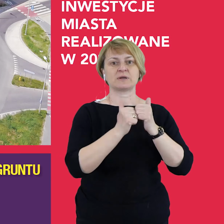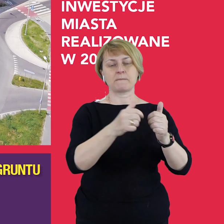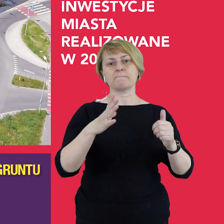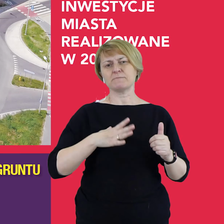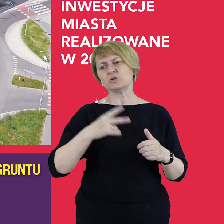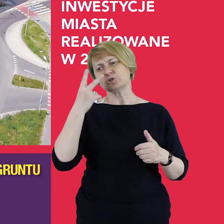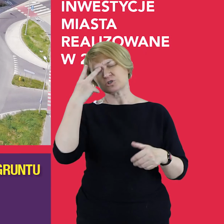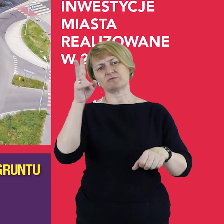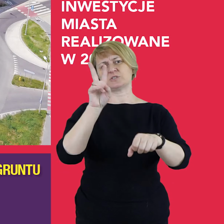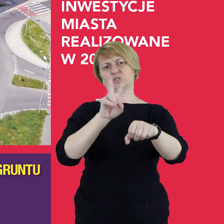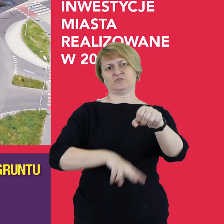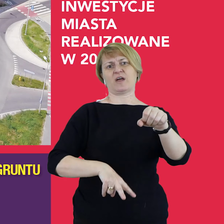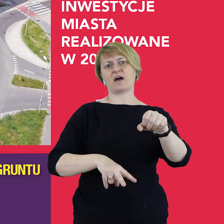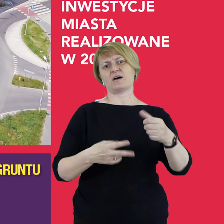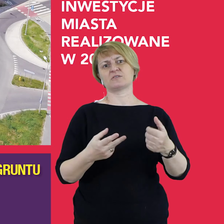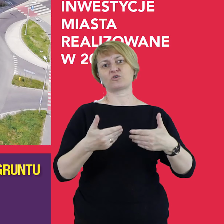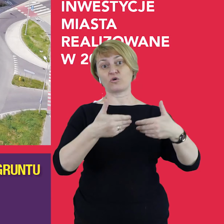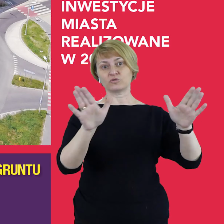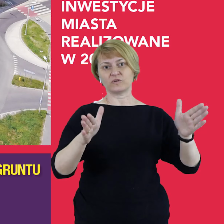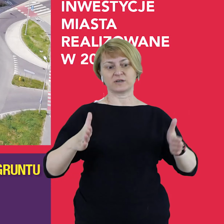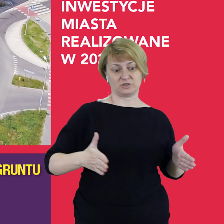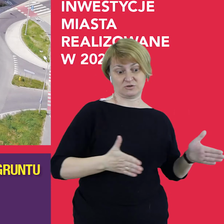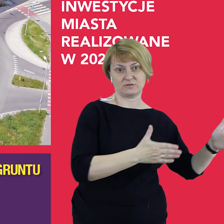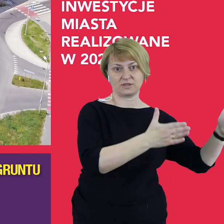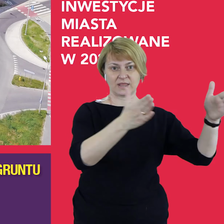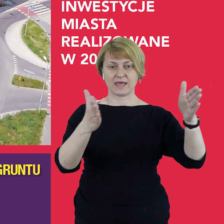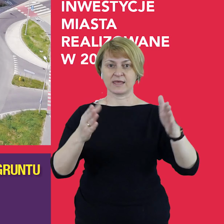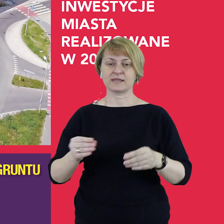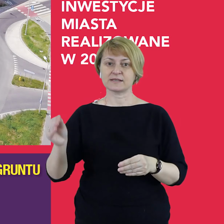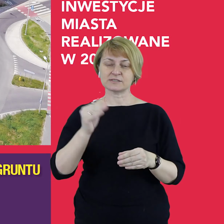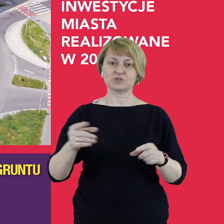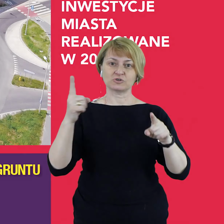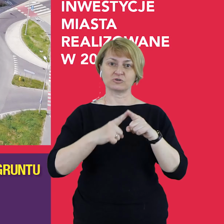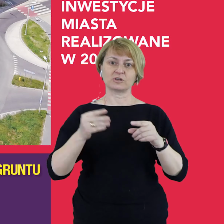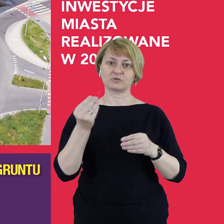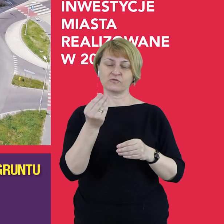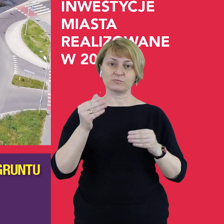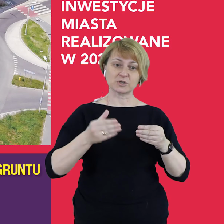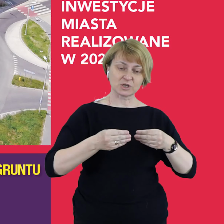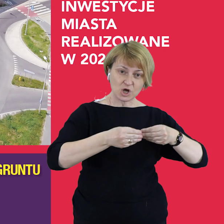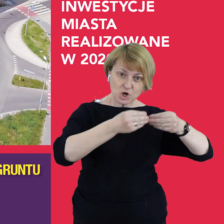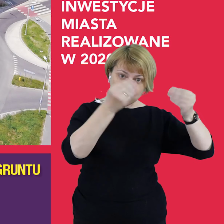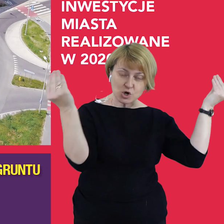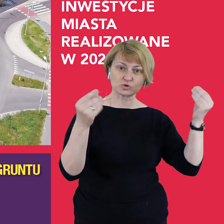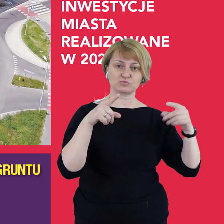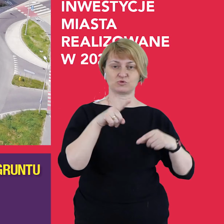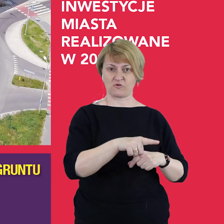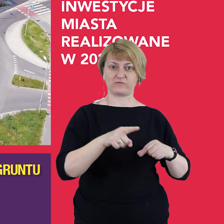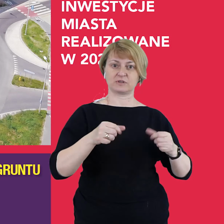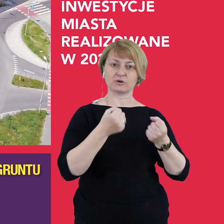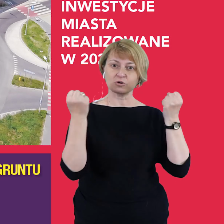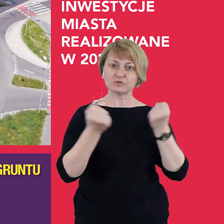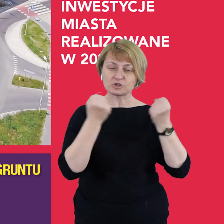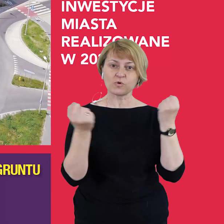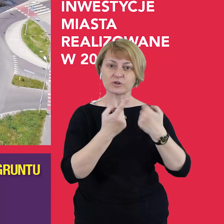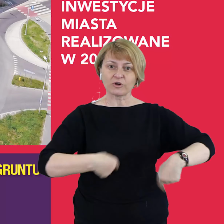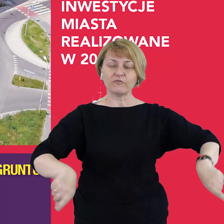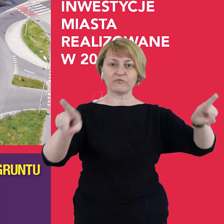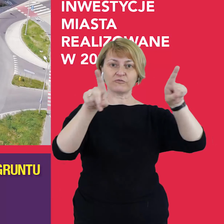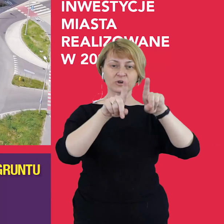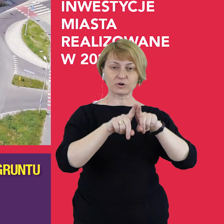widzieliście, byliście też świadkami otwarcia tej obwodnicy. W tym roku dodatkowe jeszcze pieniądze na rozbudowę tego